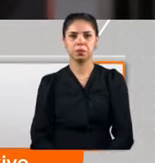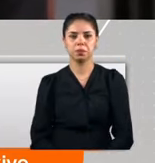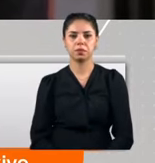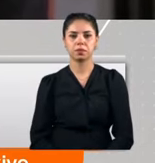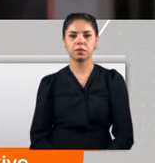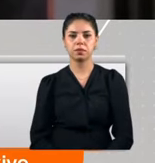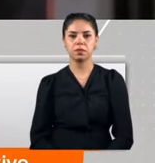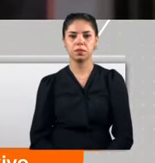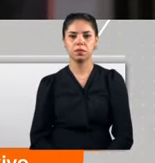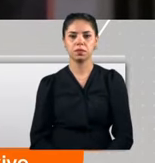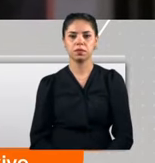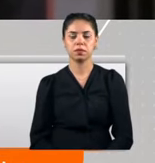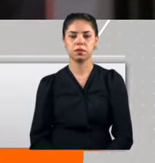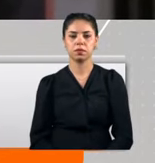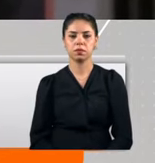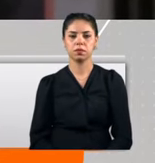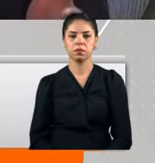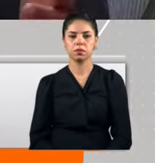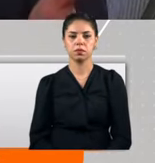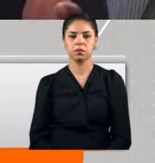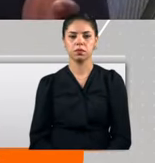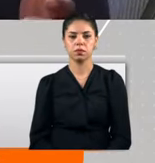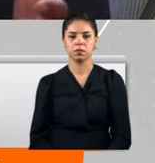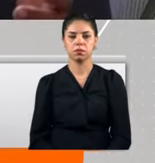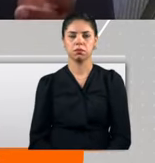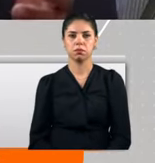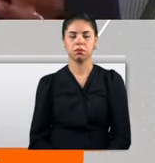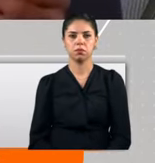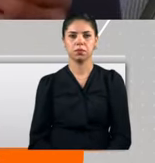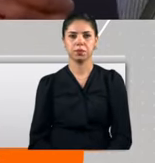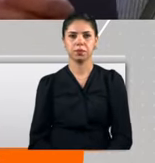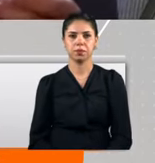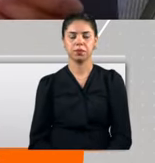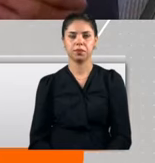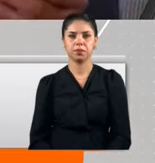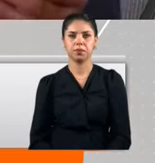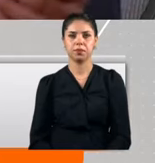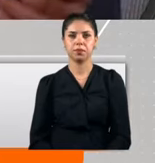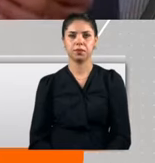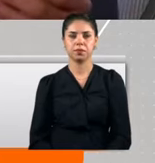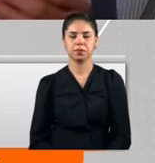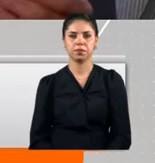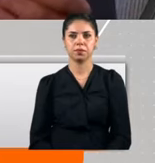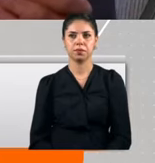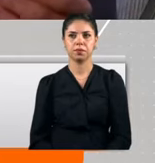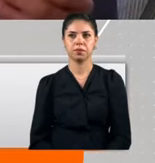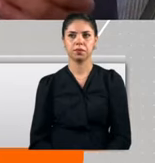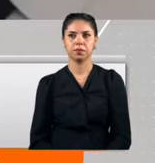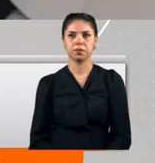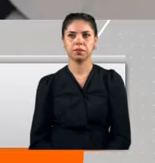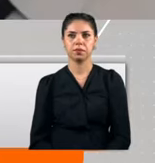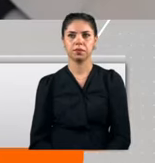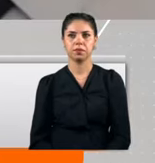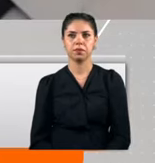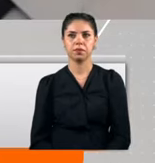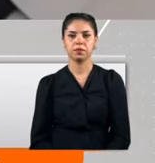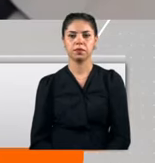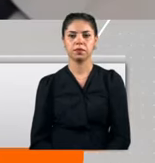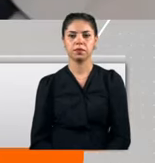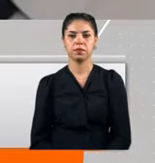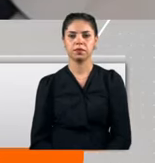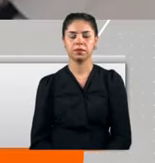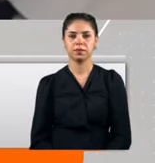bir nasıl diyelim başlangıç olabilir. Aynı zamanda bir sonu da getirebilir. Harris